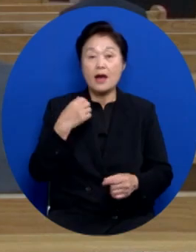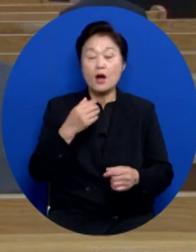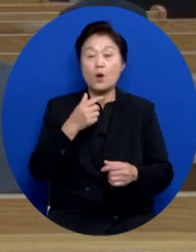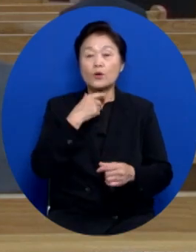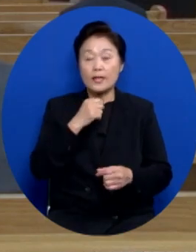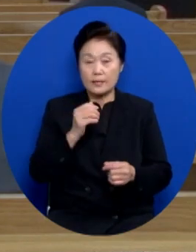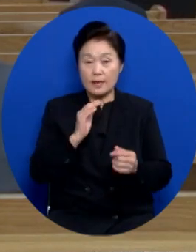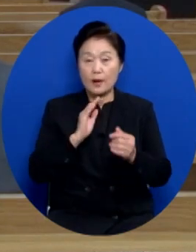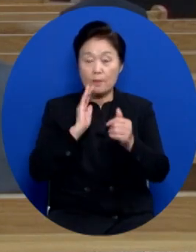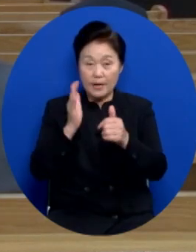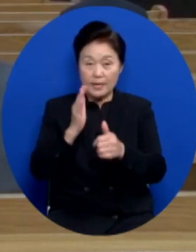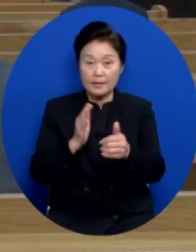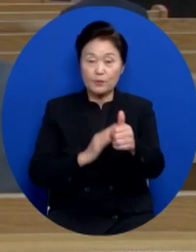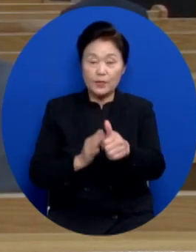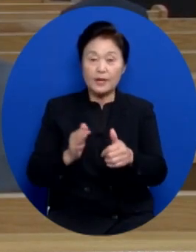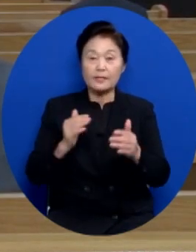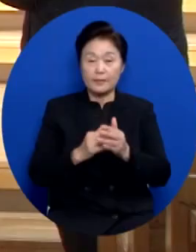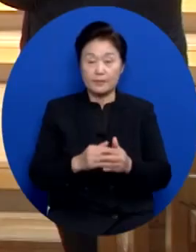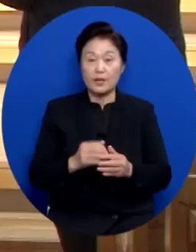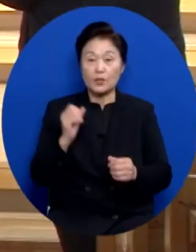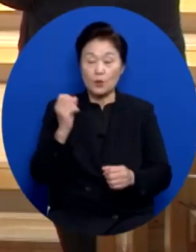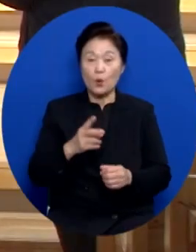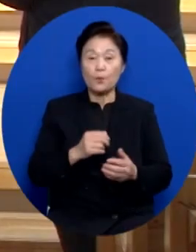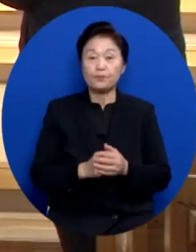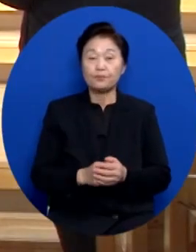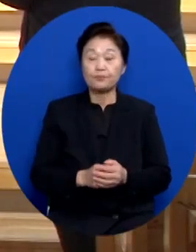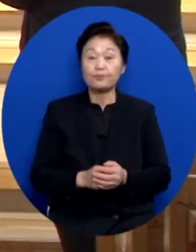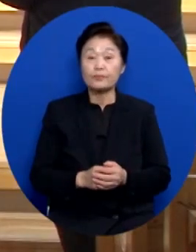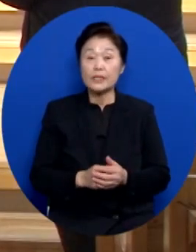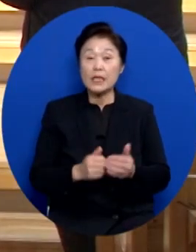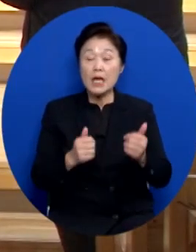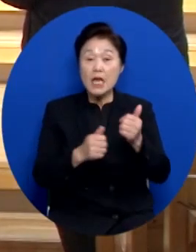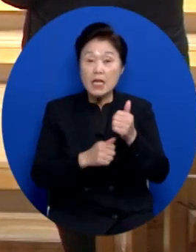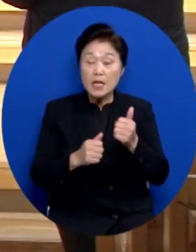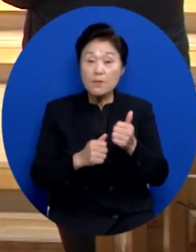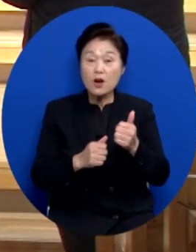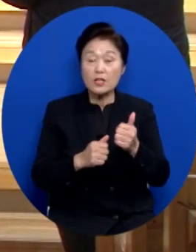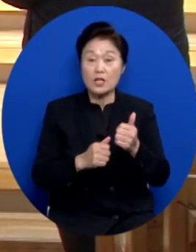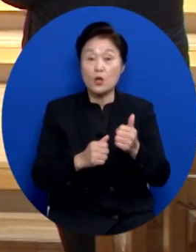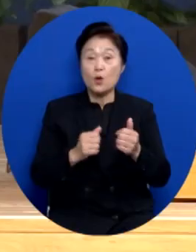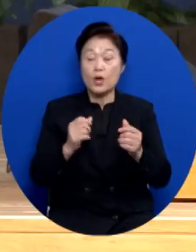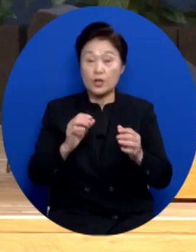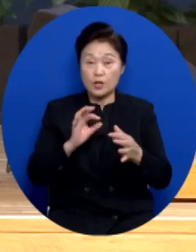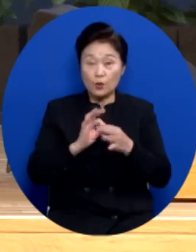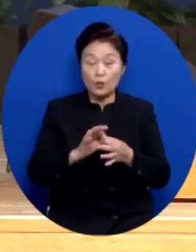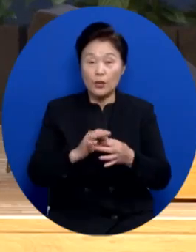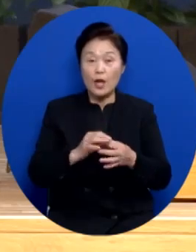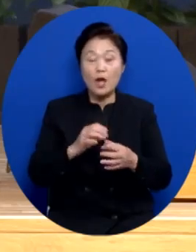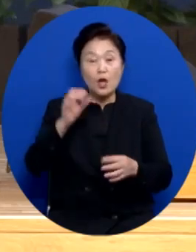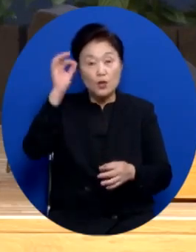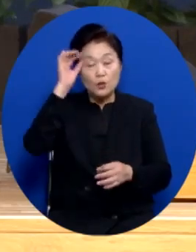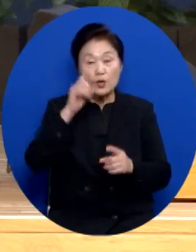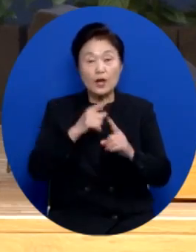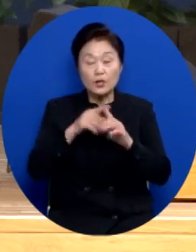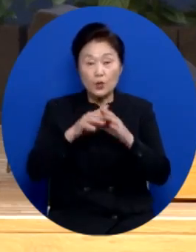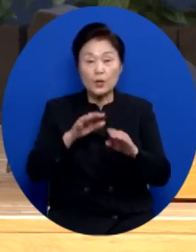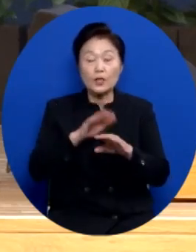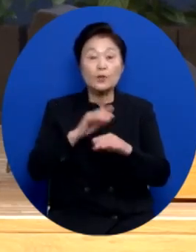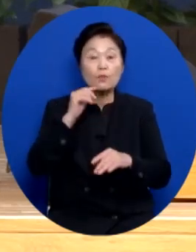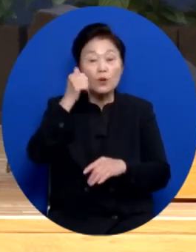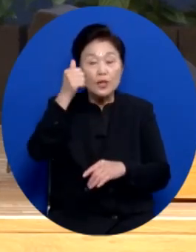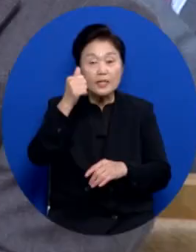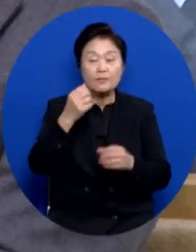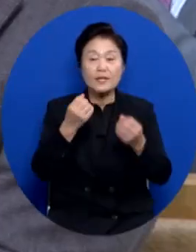이어진 정기 총회에서는 사업 보고 등 회무 처리가 진행됐고 임원 개선을 통해 포항중앙교회 손병 목사가